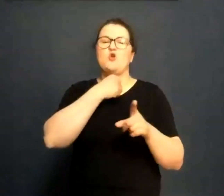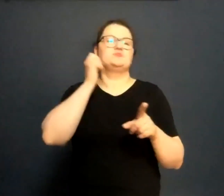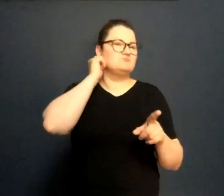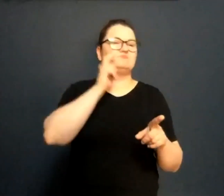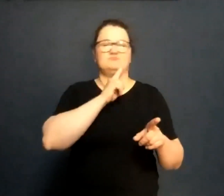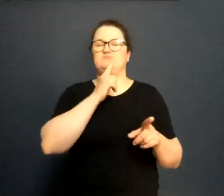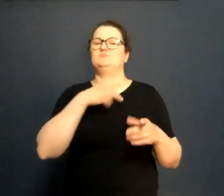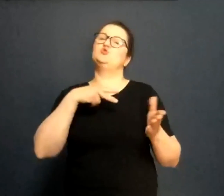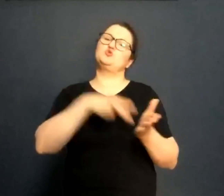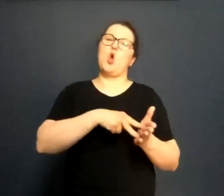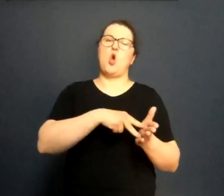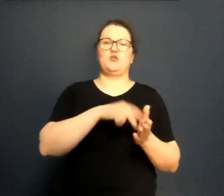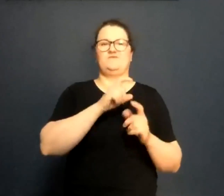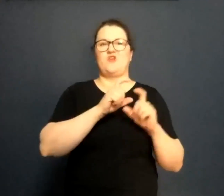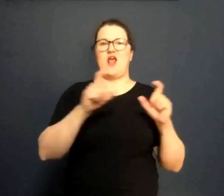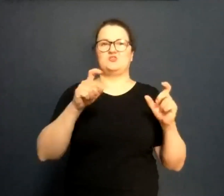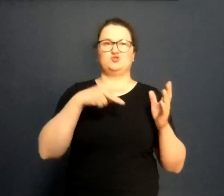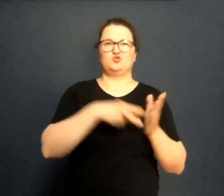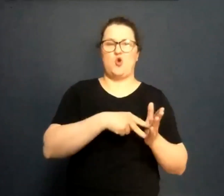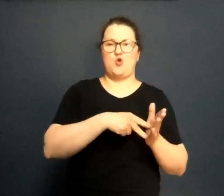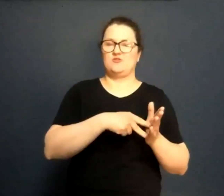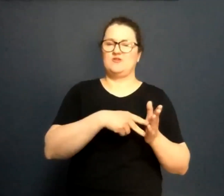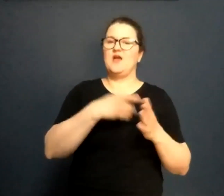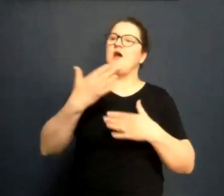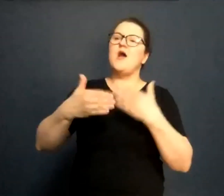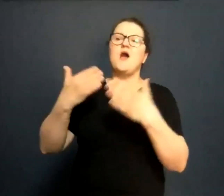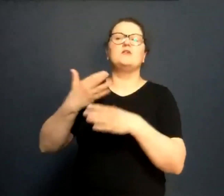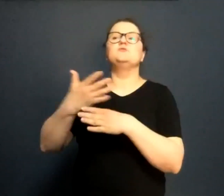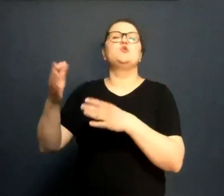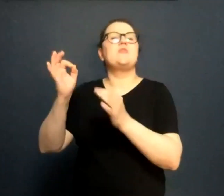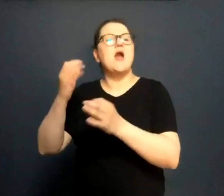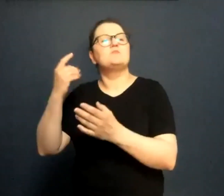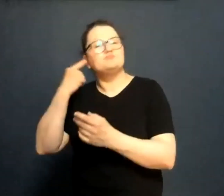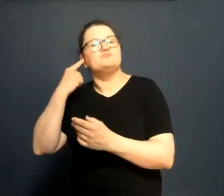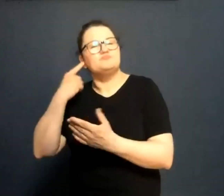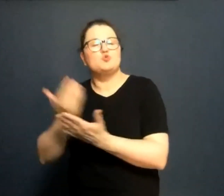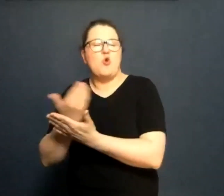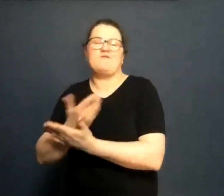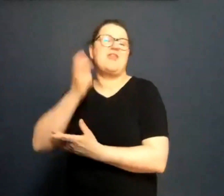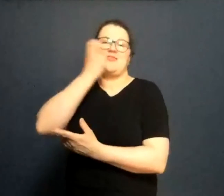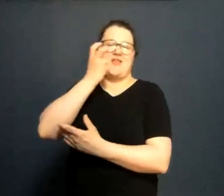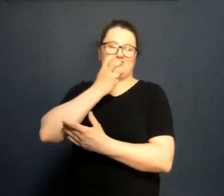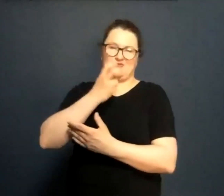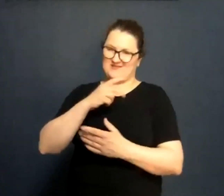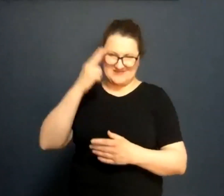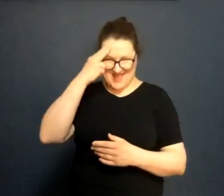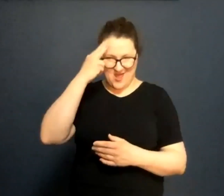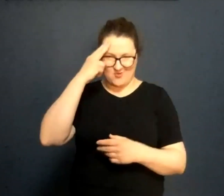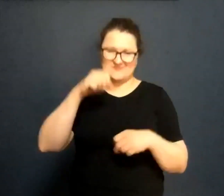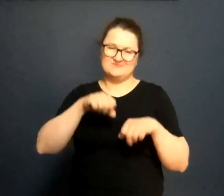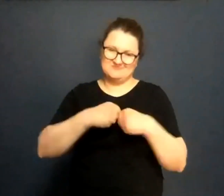czasie i jakby współczesność, to co wokół ich już nie interesuje. Myślę, że taka